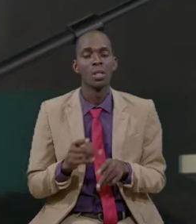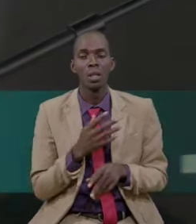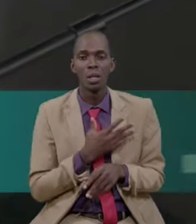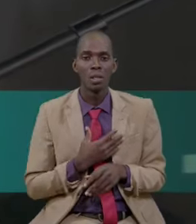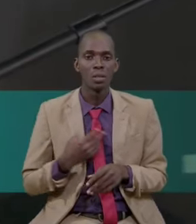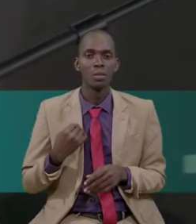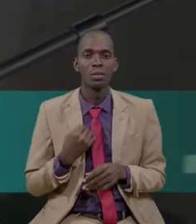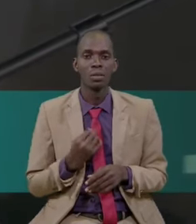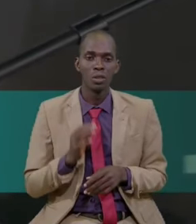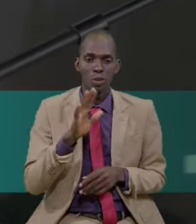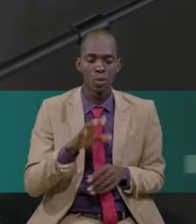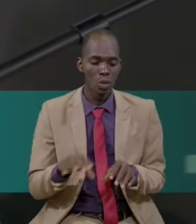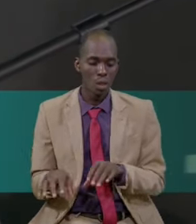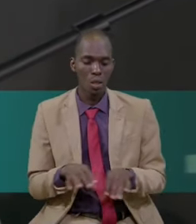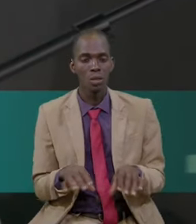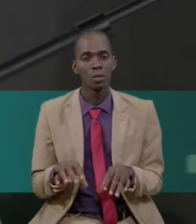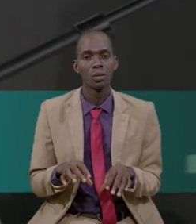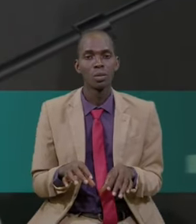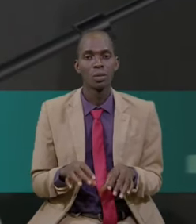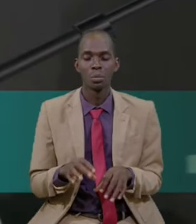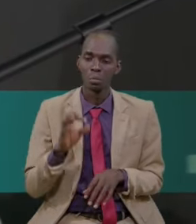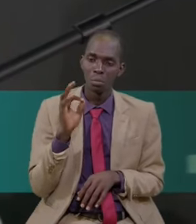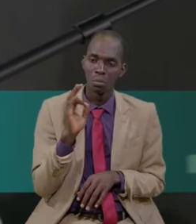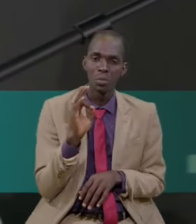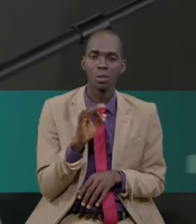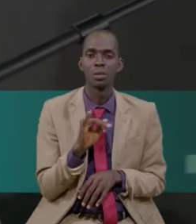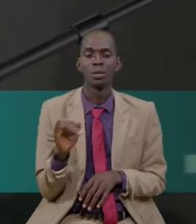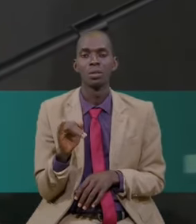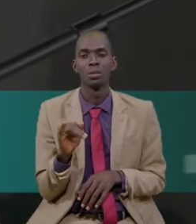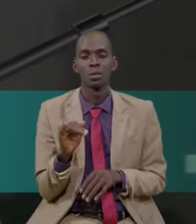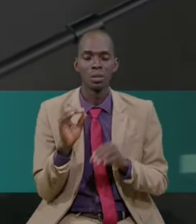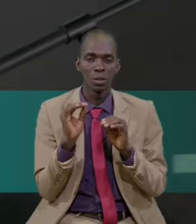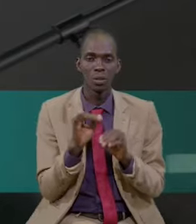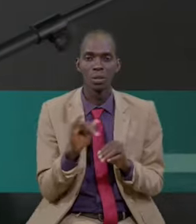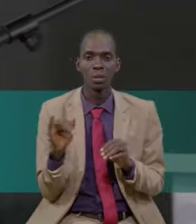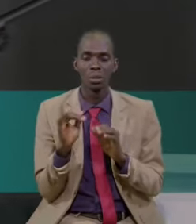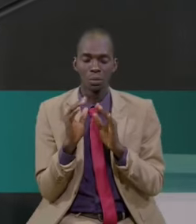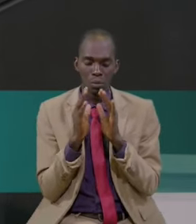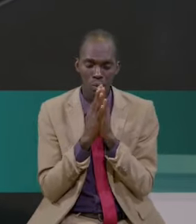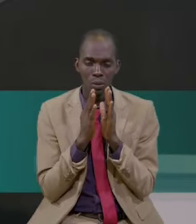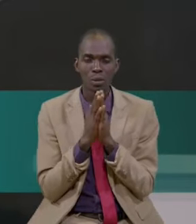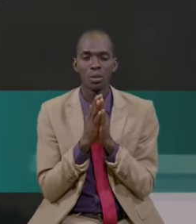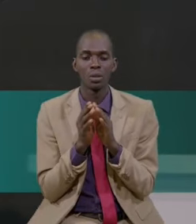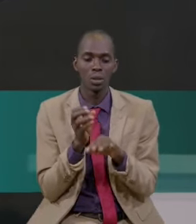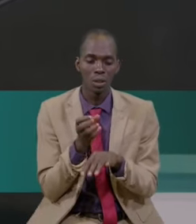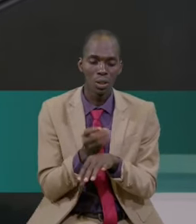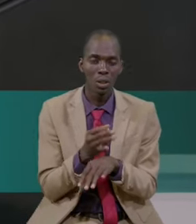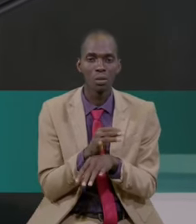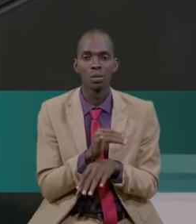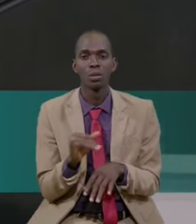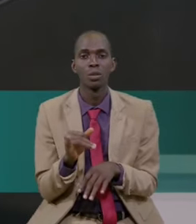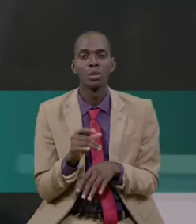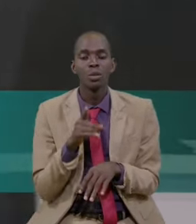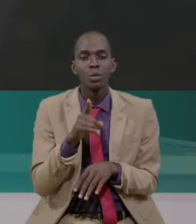Et tes actions, ton ministère, ta prédication, ta prière, ton conseil,